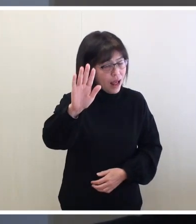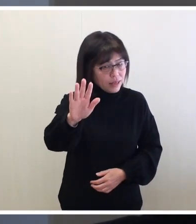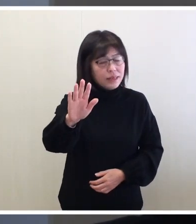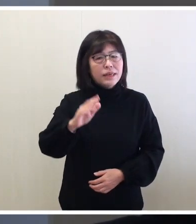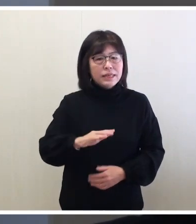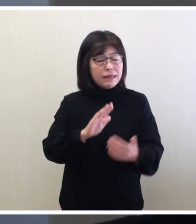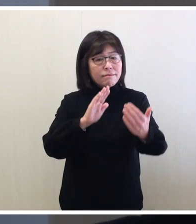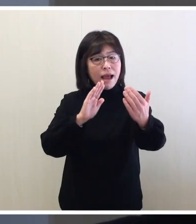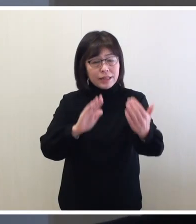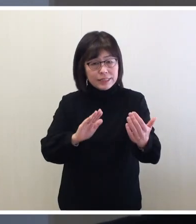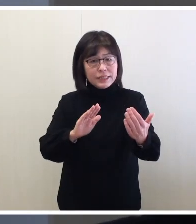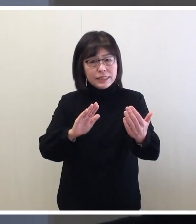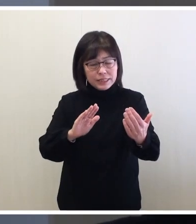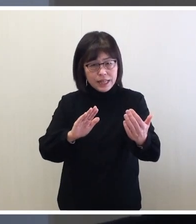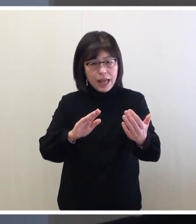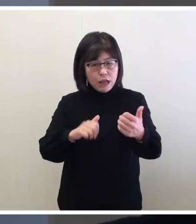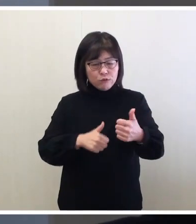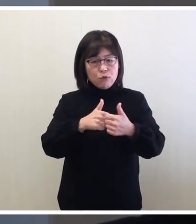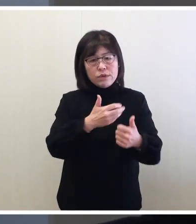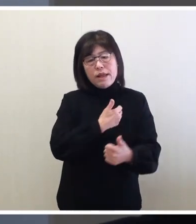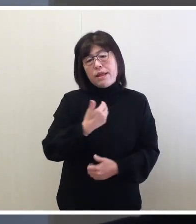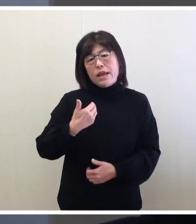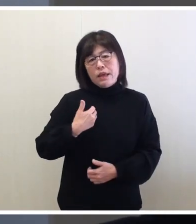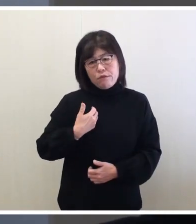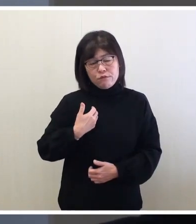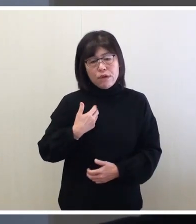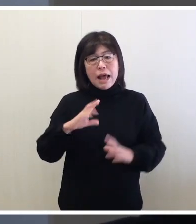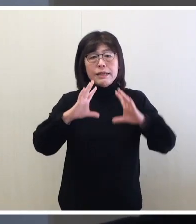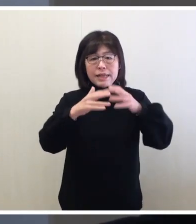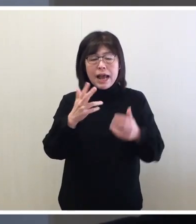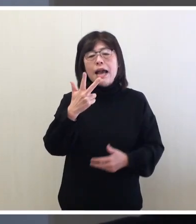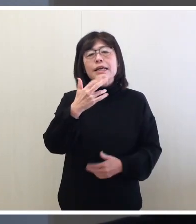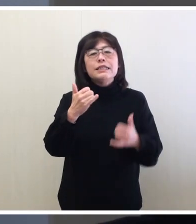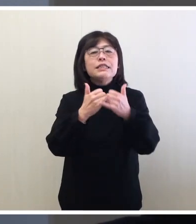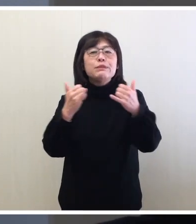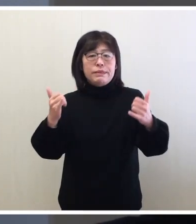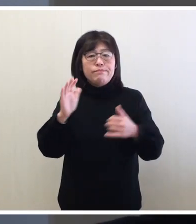をデザインし起動できる世界市民です。